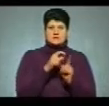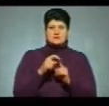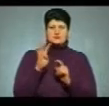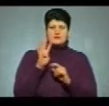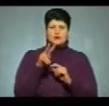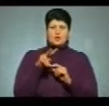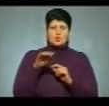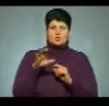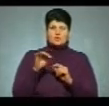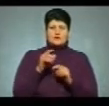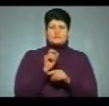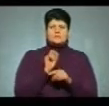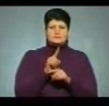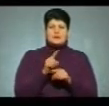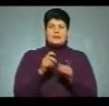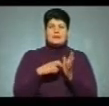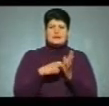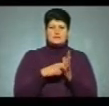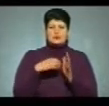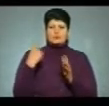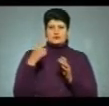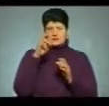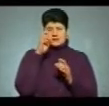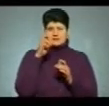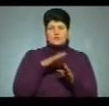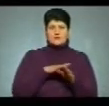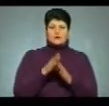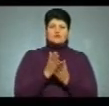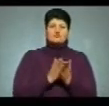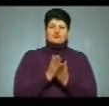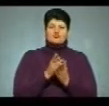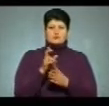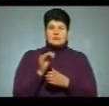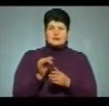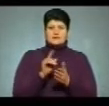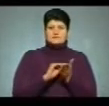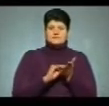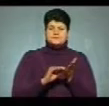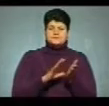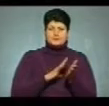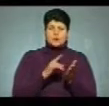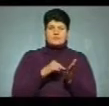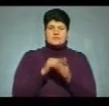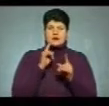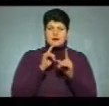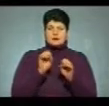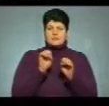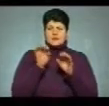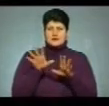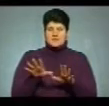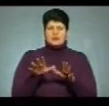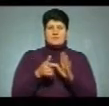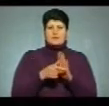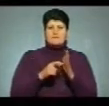лютого до них надійшов заказний лист від обласної державно-виконавчої служби, у якому повідомили, що міська рада передає приміщення, у якому